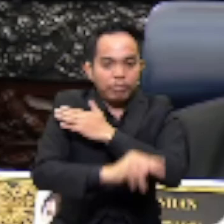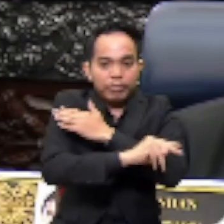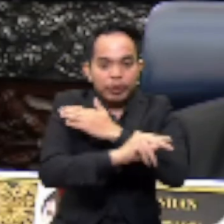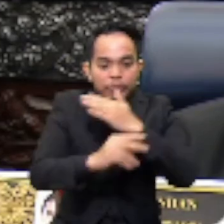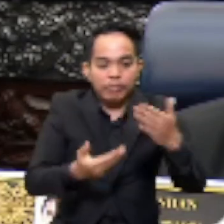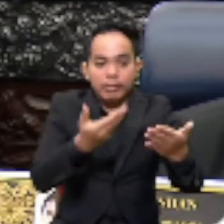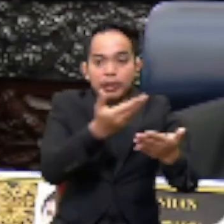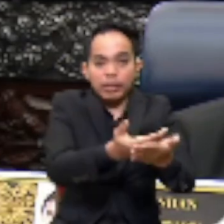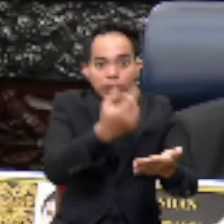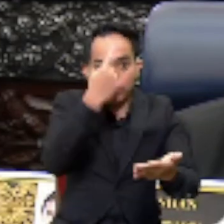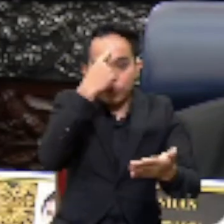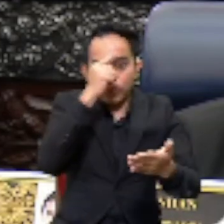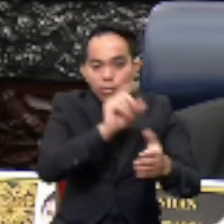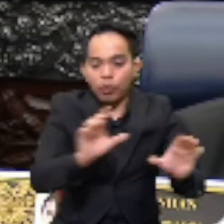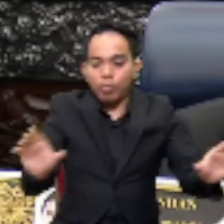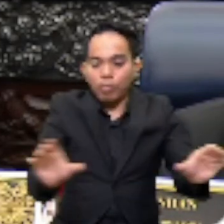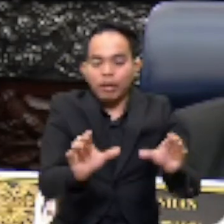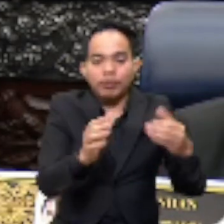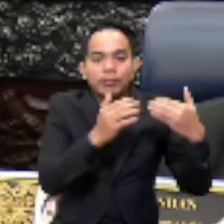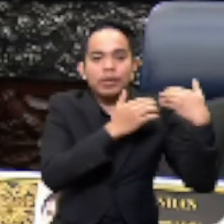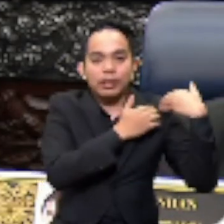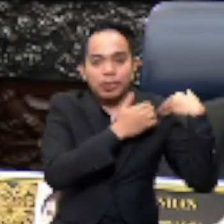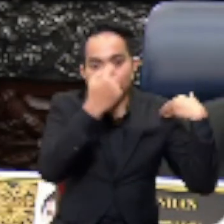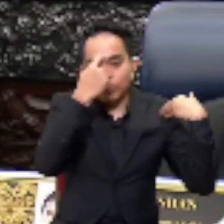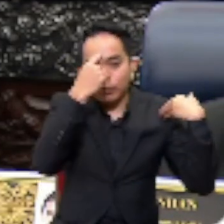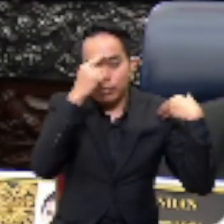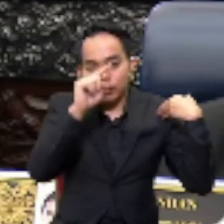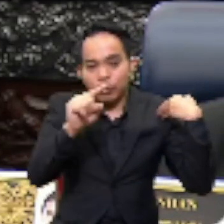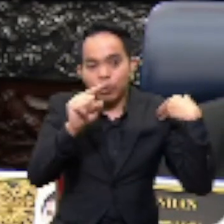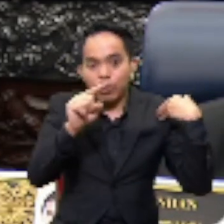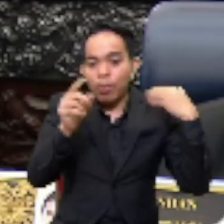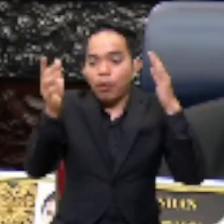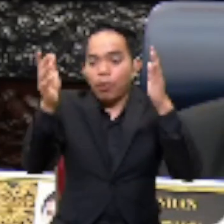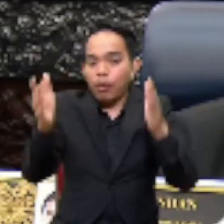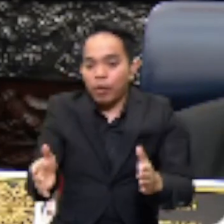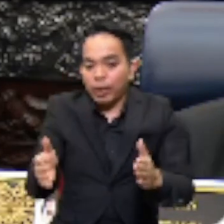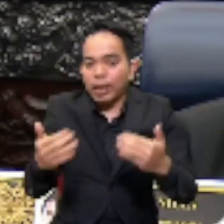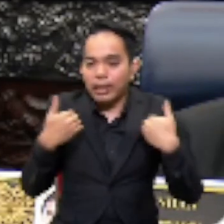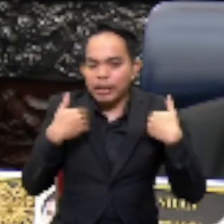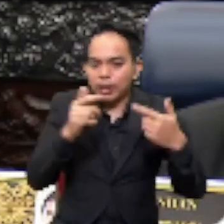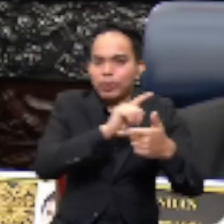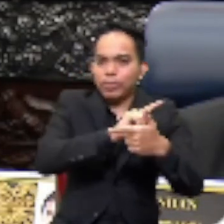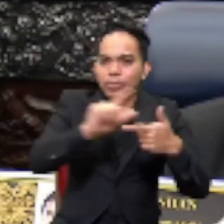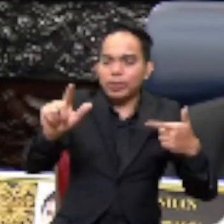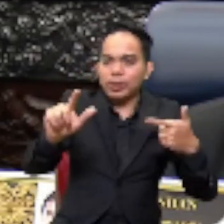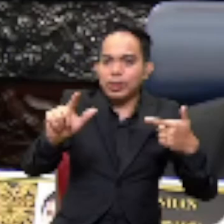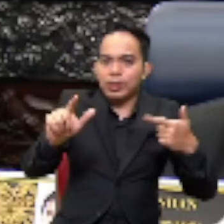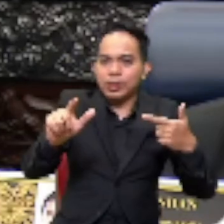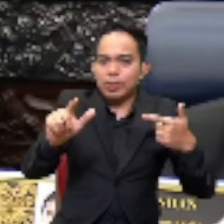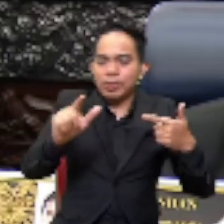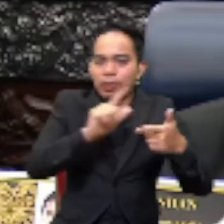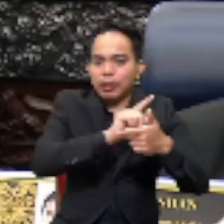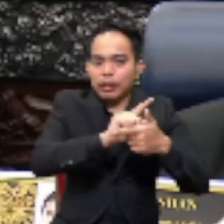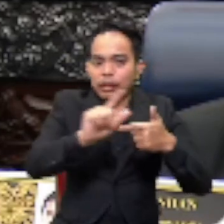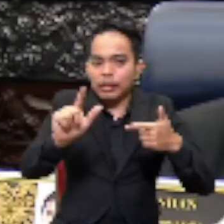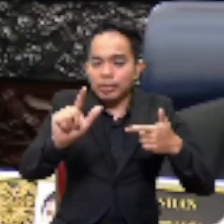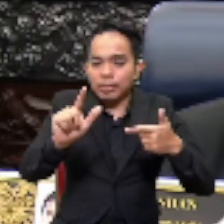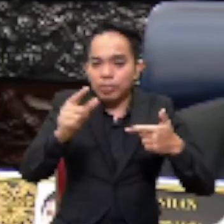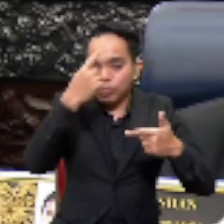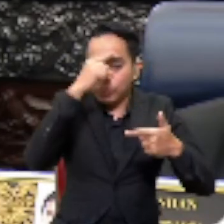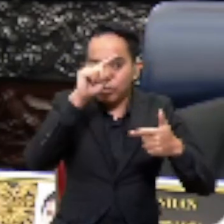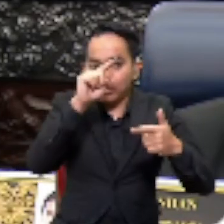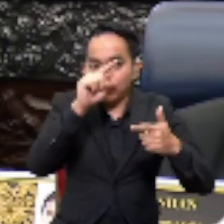dicadangkan untuk melaksanakan peranan untuk memastikan pemaju yang layak mempunyai kompetensi dan pros ek pelaksanaan